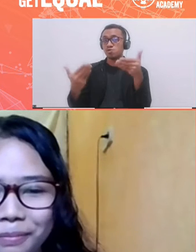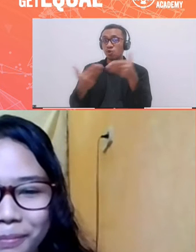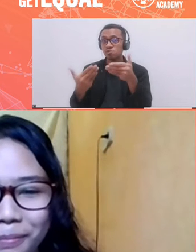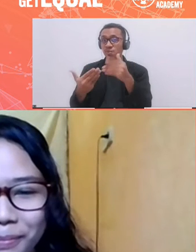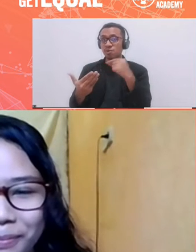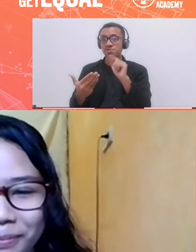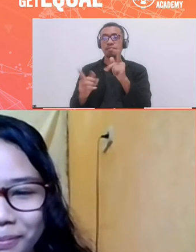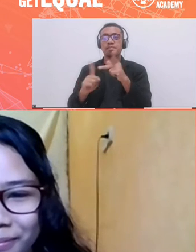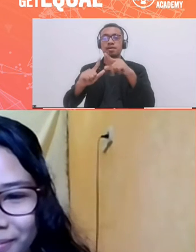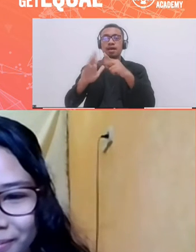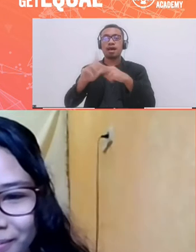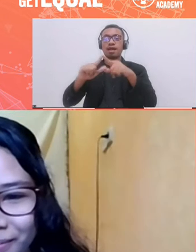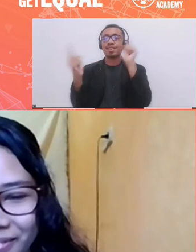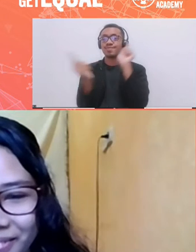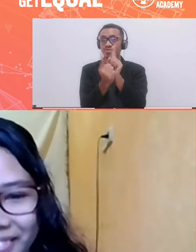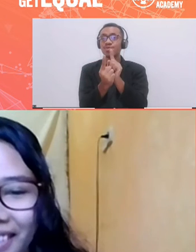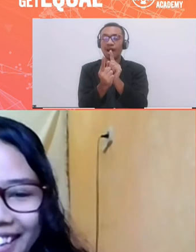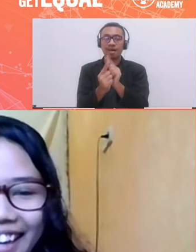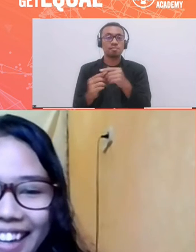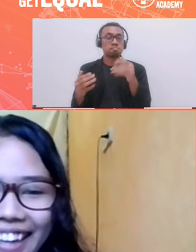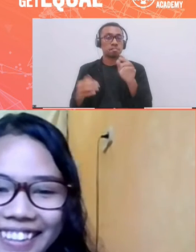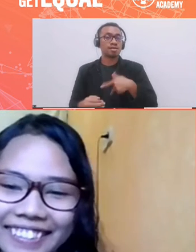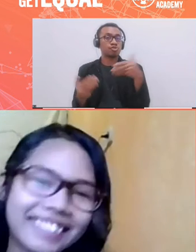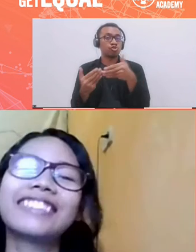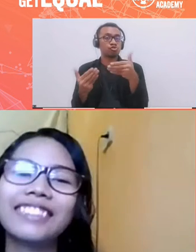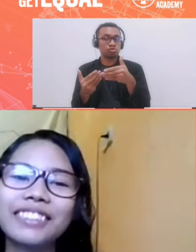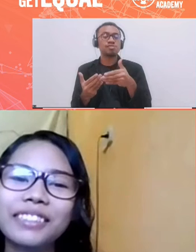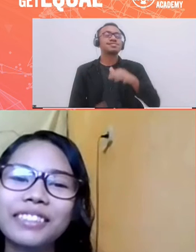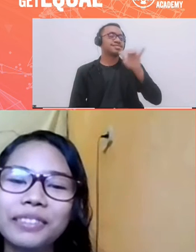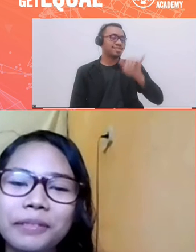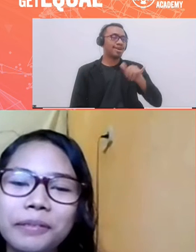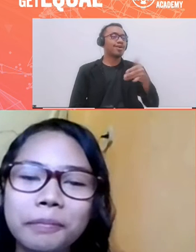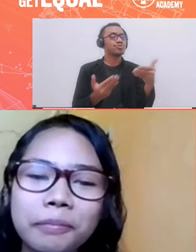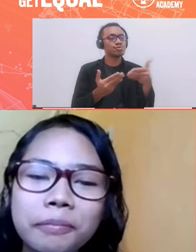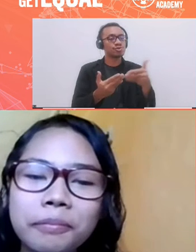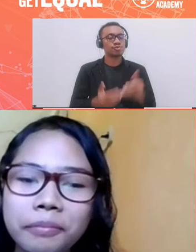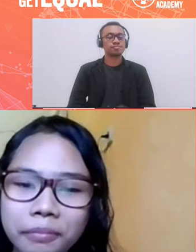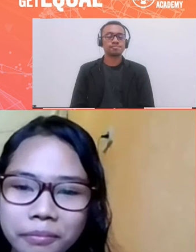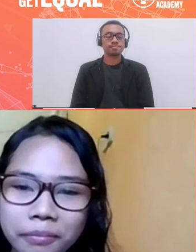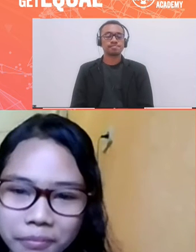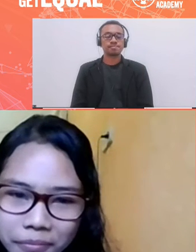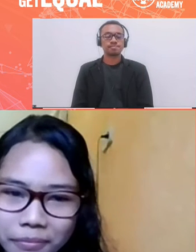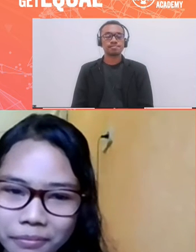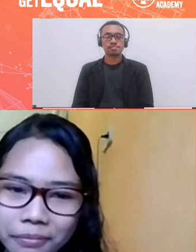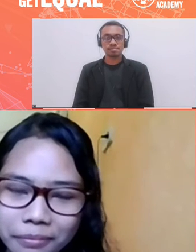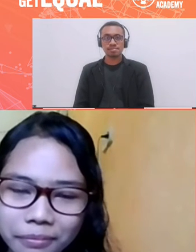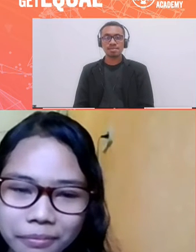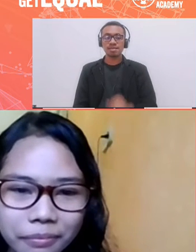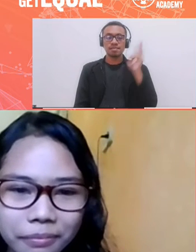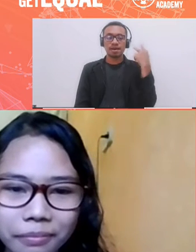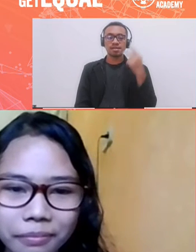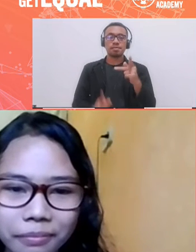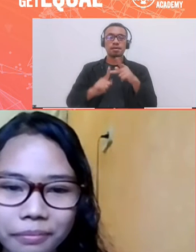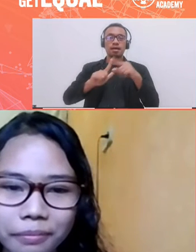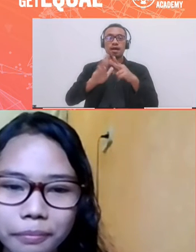Hana langsung? Iya, Kak. Oke, kalau kemarin ngobrol sama Kak Hana langsung itu, apa sih pesan-pesan yang